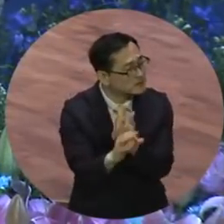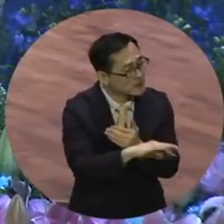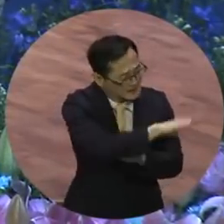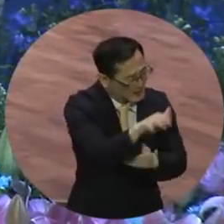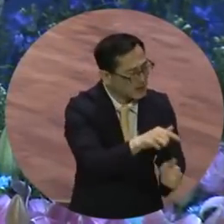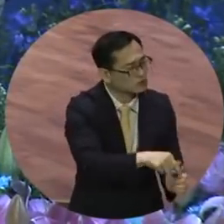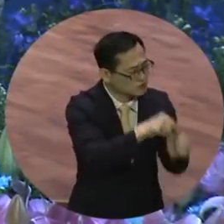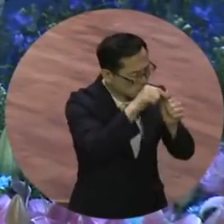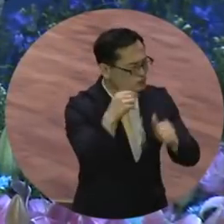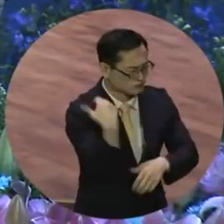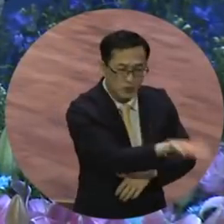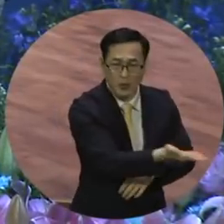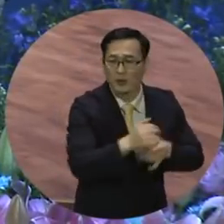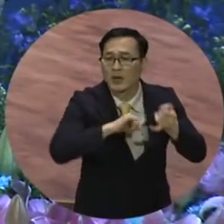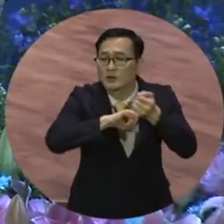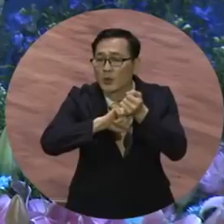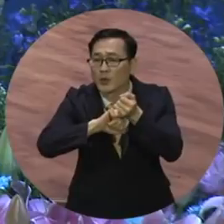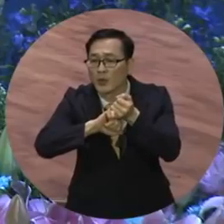순간에 즉시로